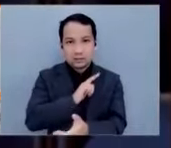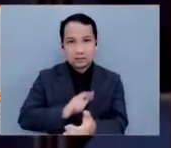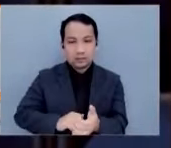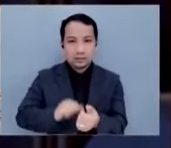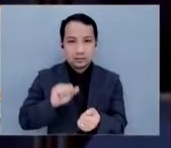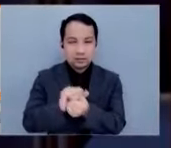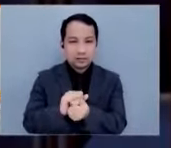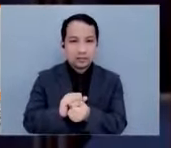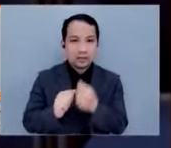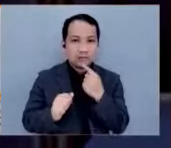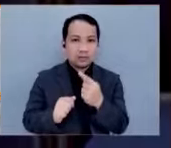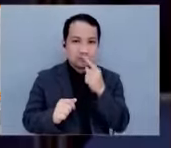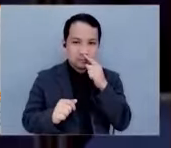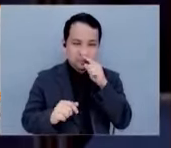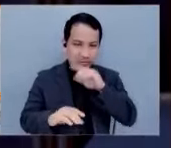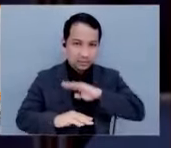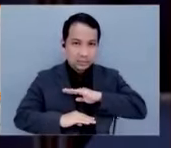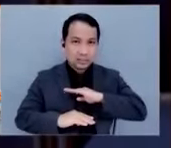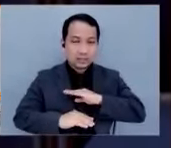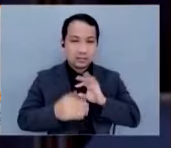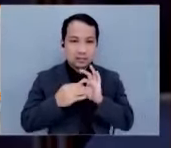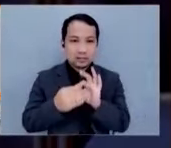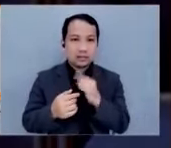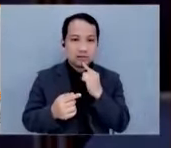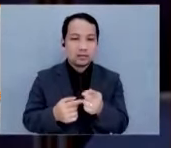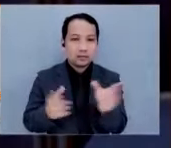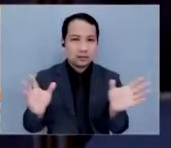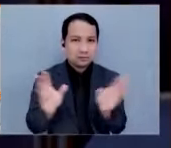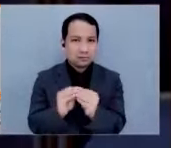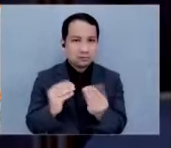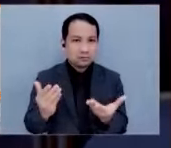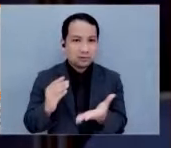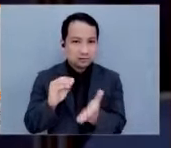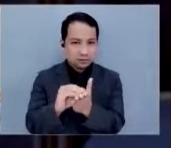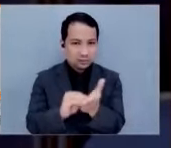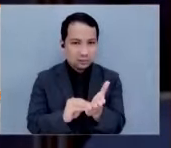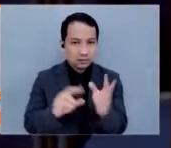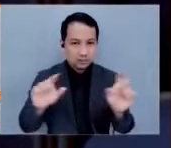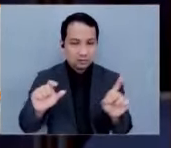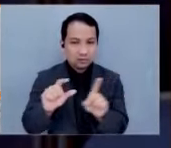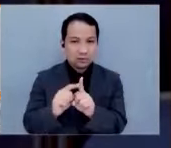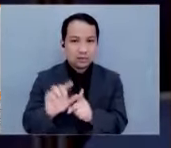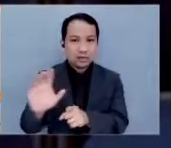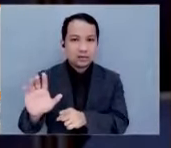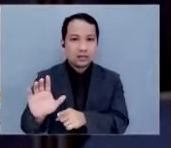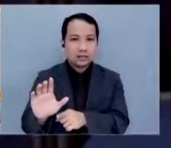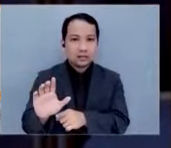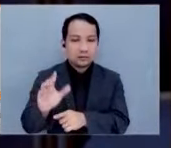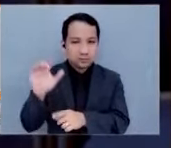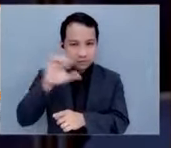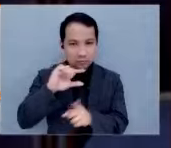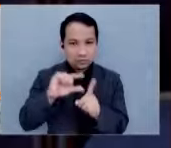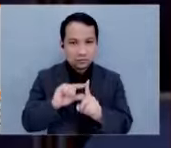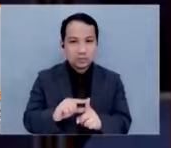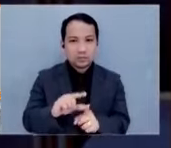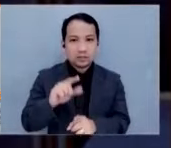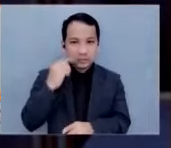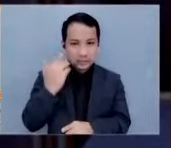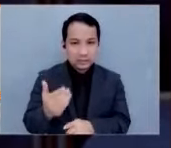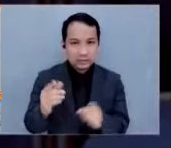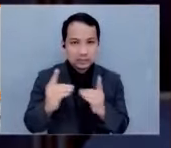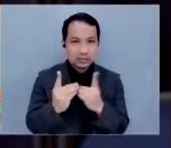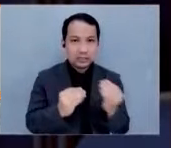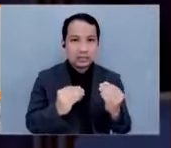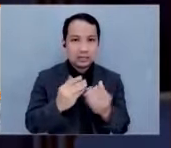Hindi na kontento rito si Lagman at sinabing wala naman sa binasang verso ng kongresista ang hinahanap niyang till death do us part.